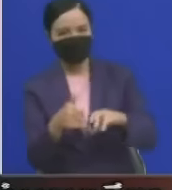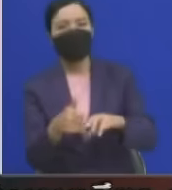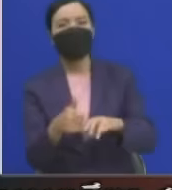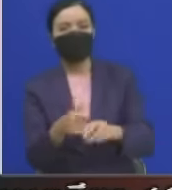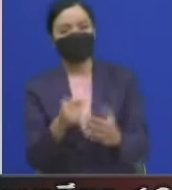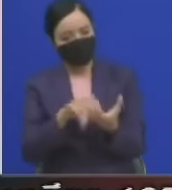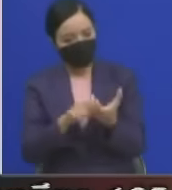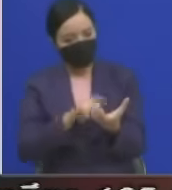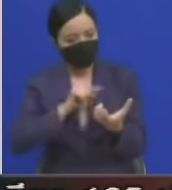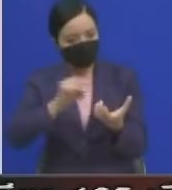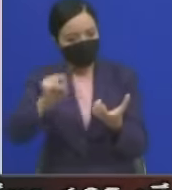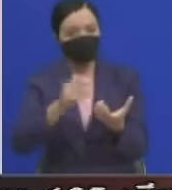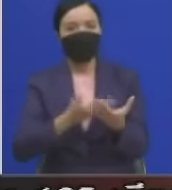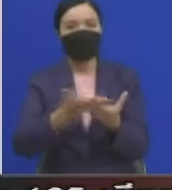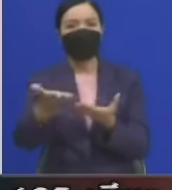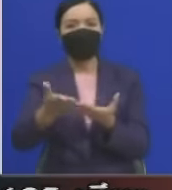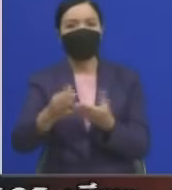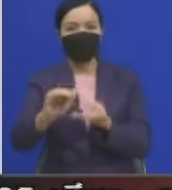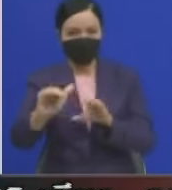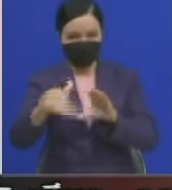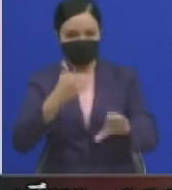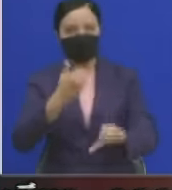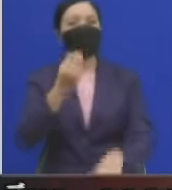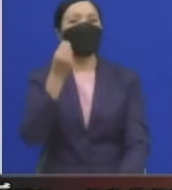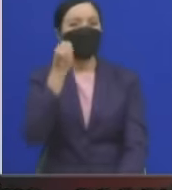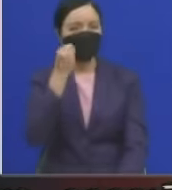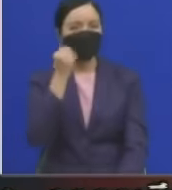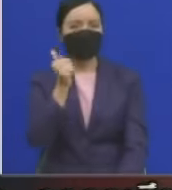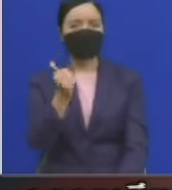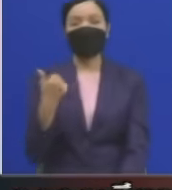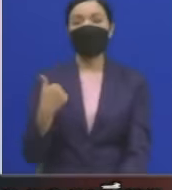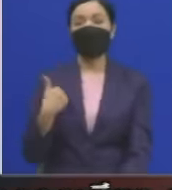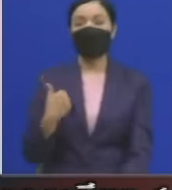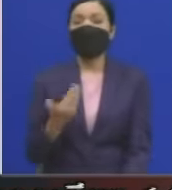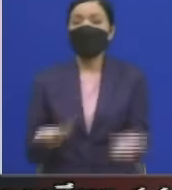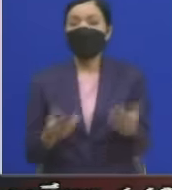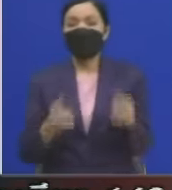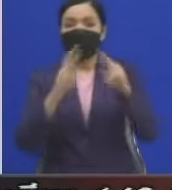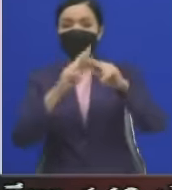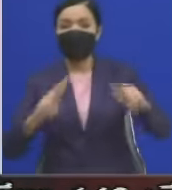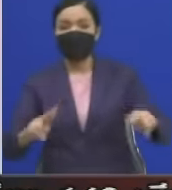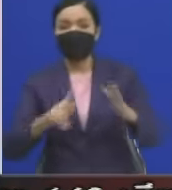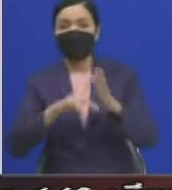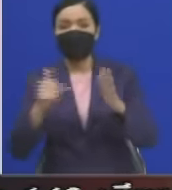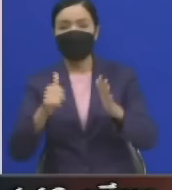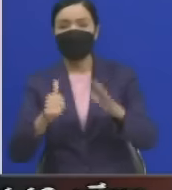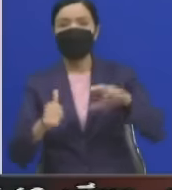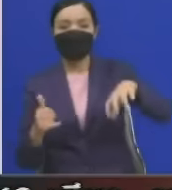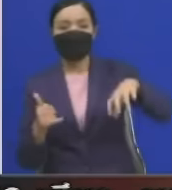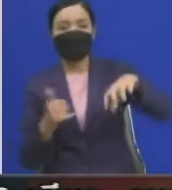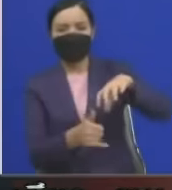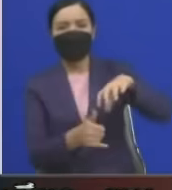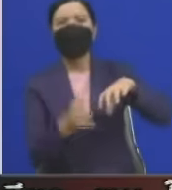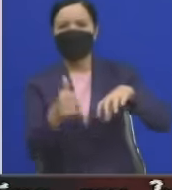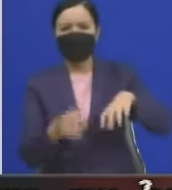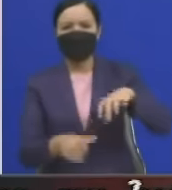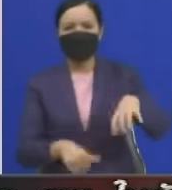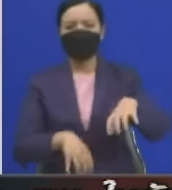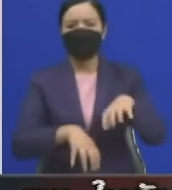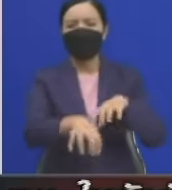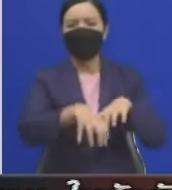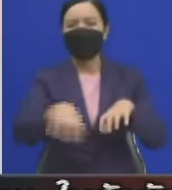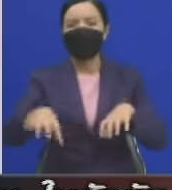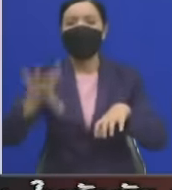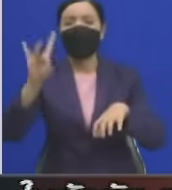ให้ถึงบ้านเลยนะแล้วก็รวมไปถึงถ้าเกิดว่าจะไปที่ร้านนะก็ร้านขายยาขององค์การเภสัช8สาขาก็สามารถเข้